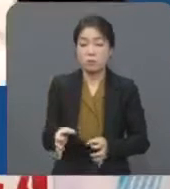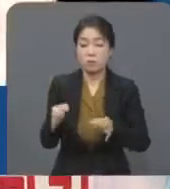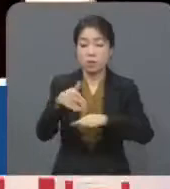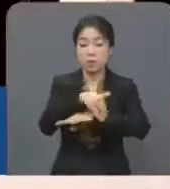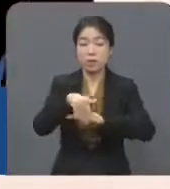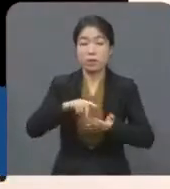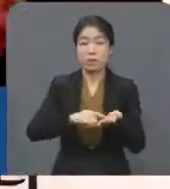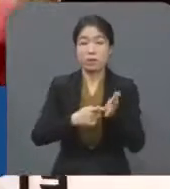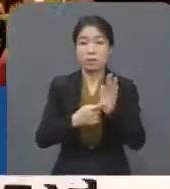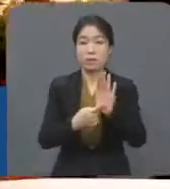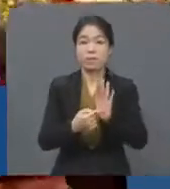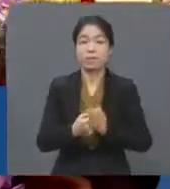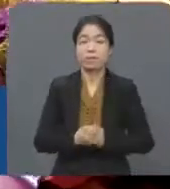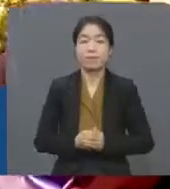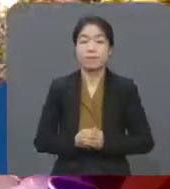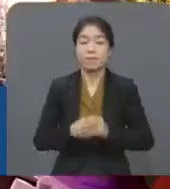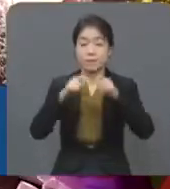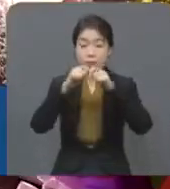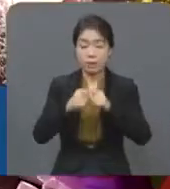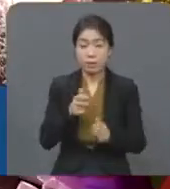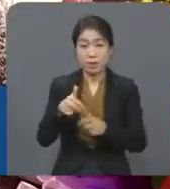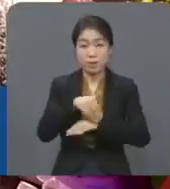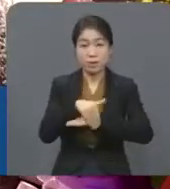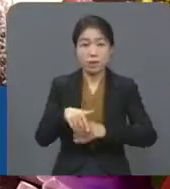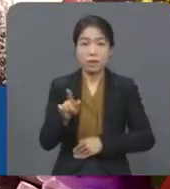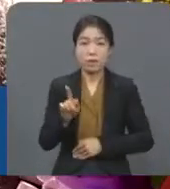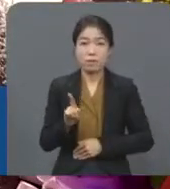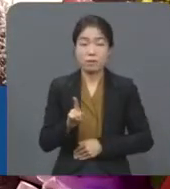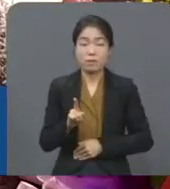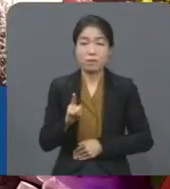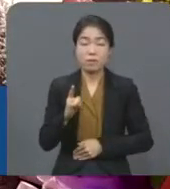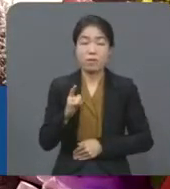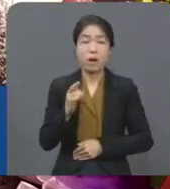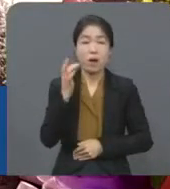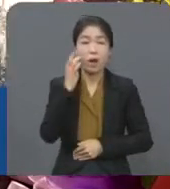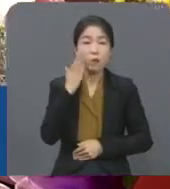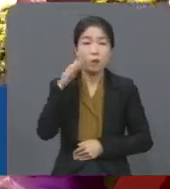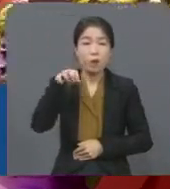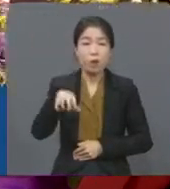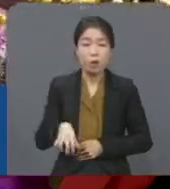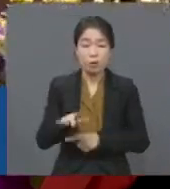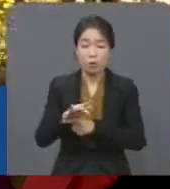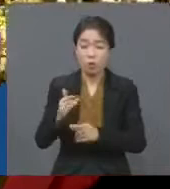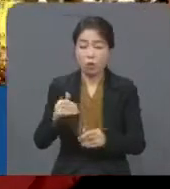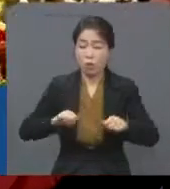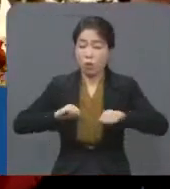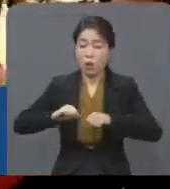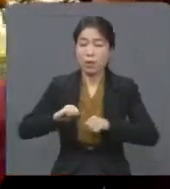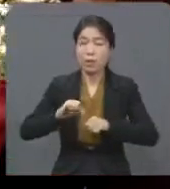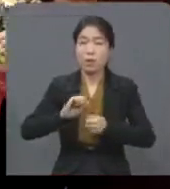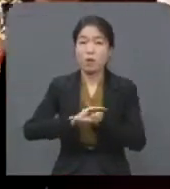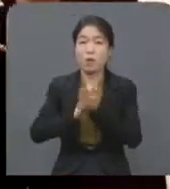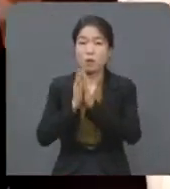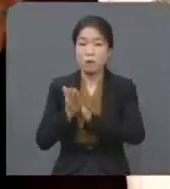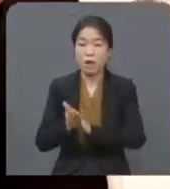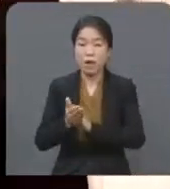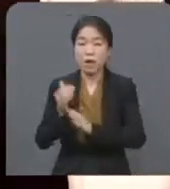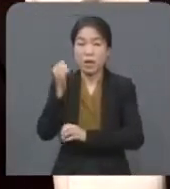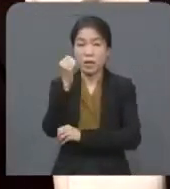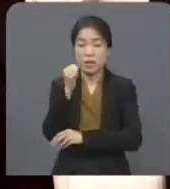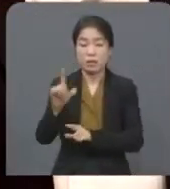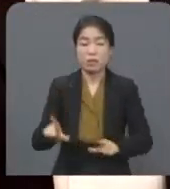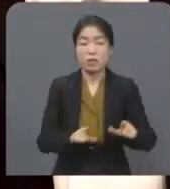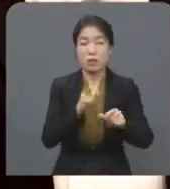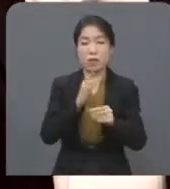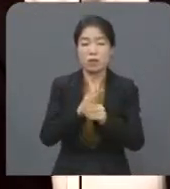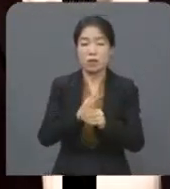투입한다고 밝혔습니다. 세부적인 사업 계획으로는 벌교 농촌 중심지 활성화와 조성과 문덕 기초생활거점 조성